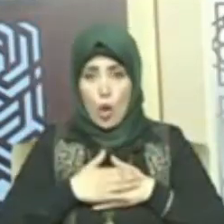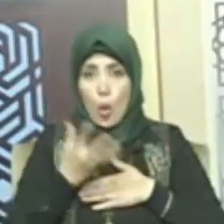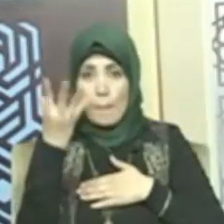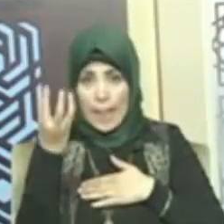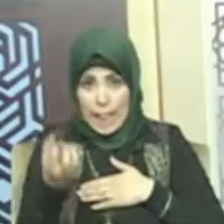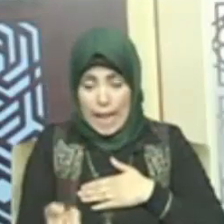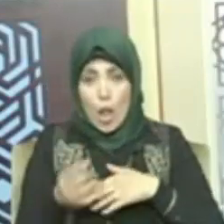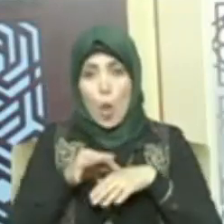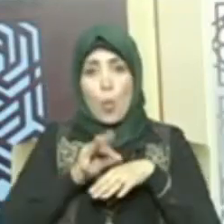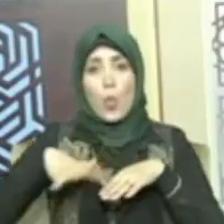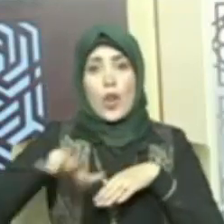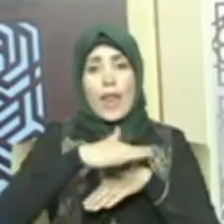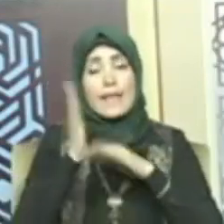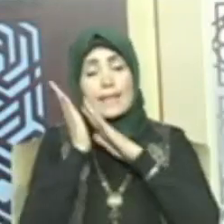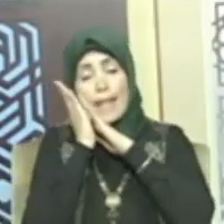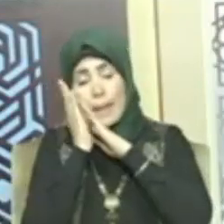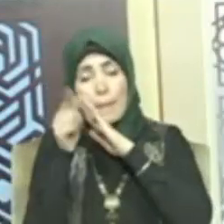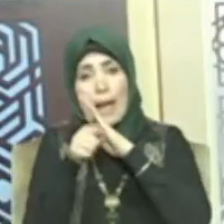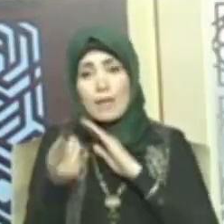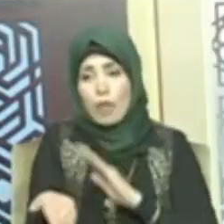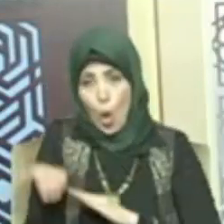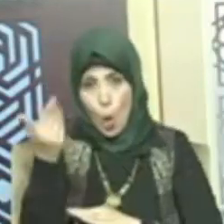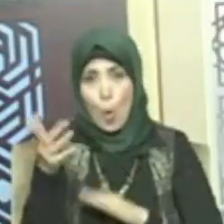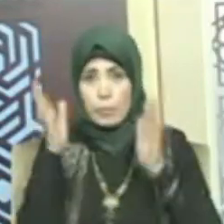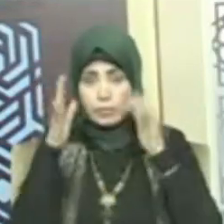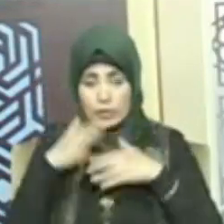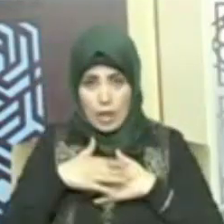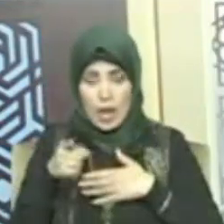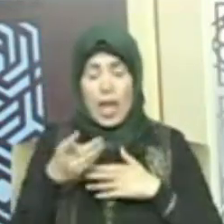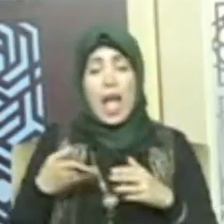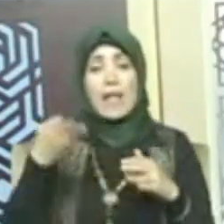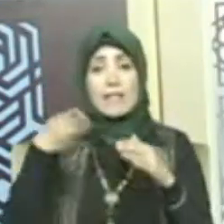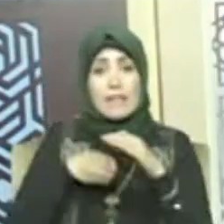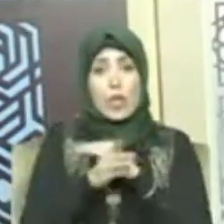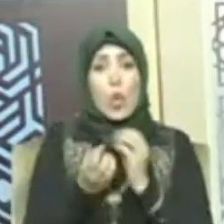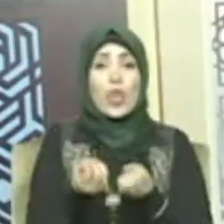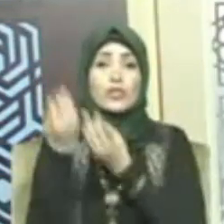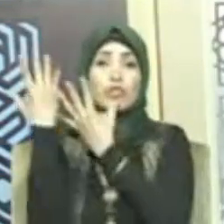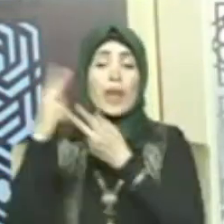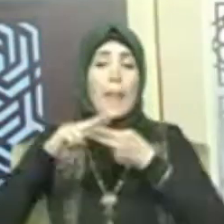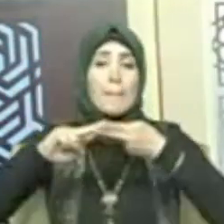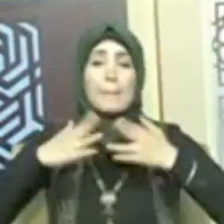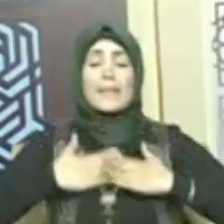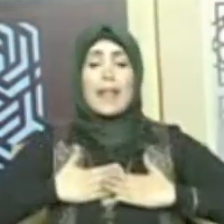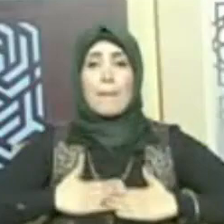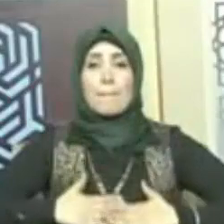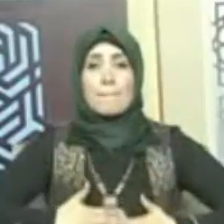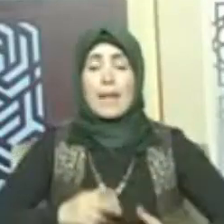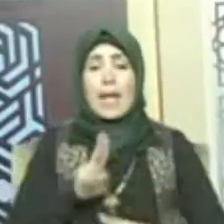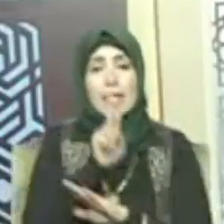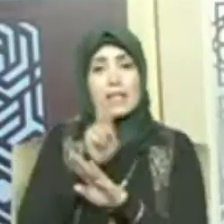نيام، تدخلوا الجنة بسلام. نسأل الله أن نكون منهم.